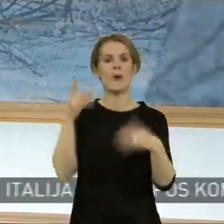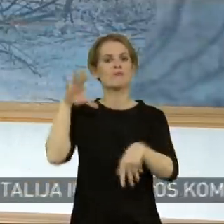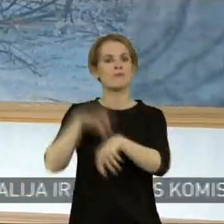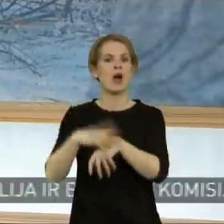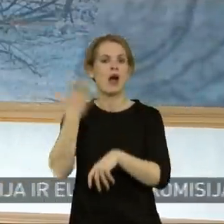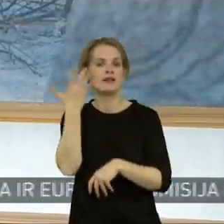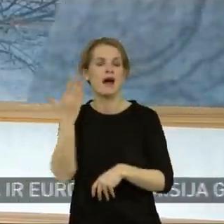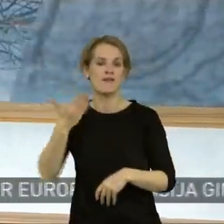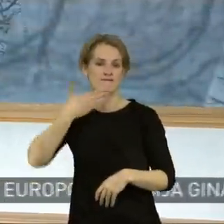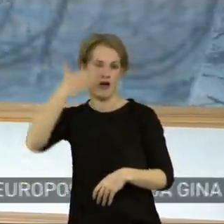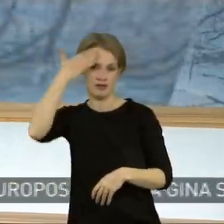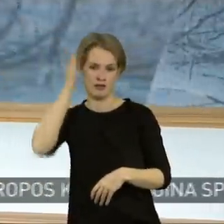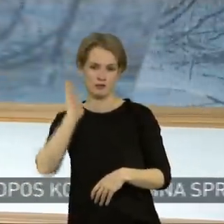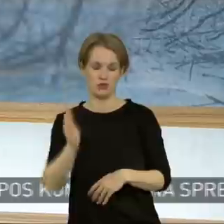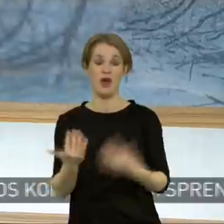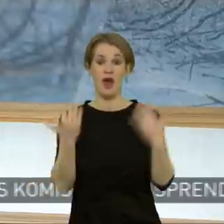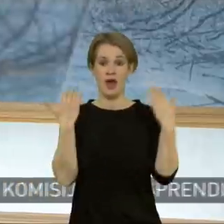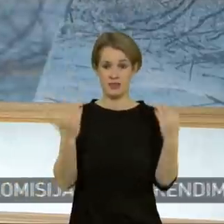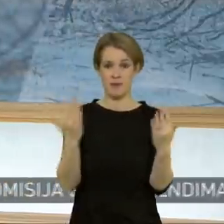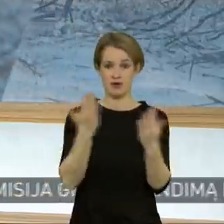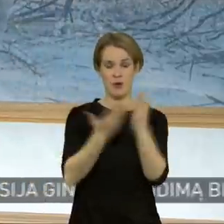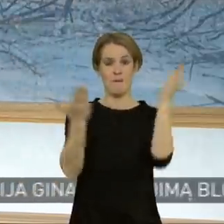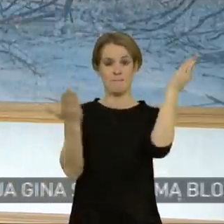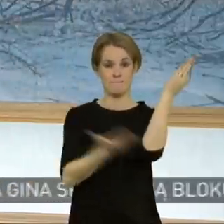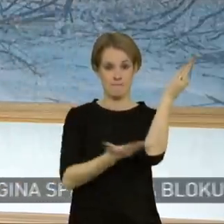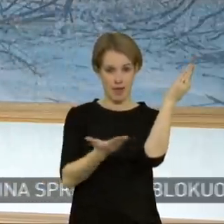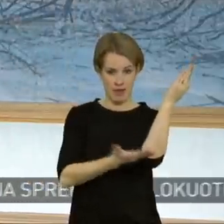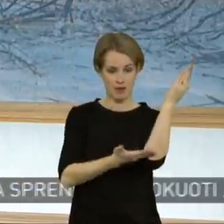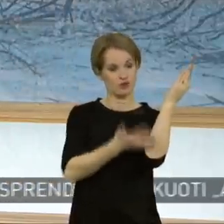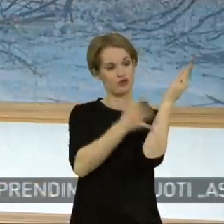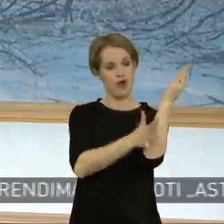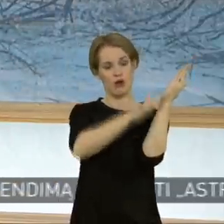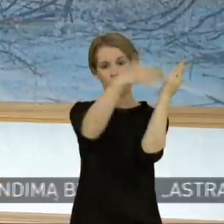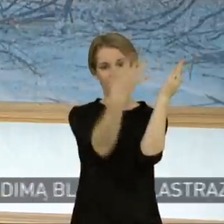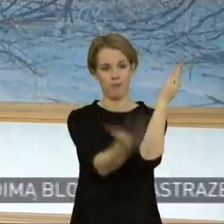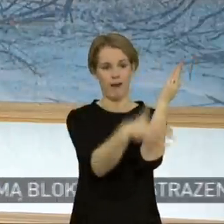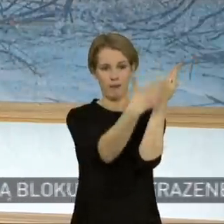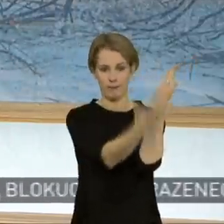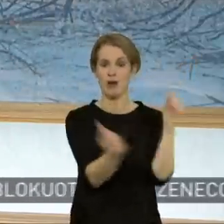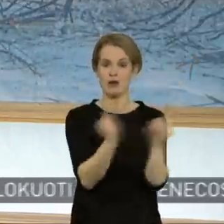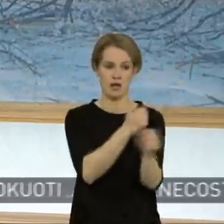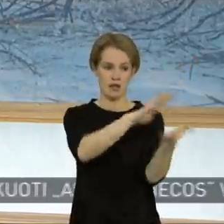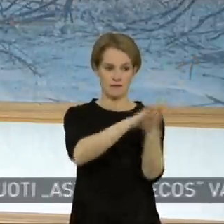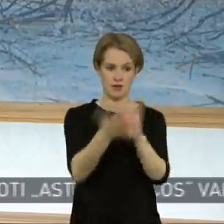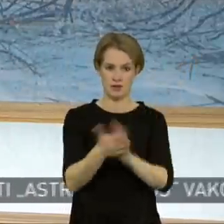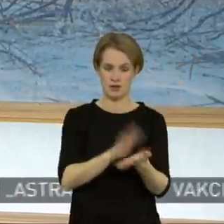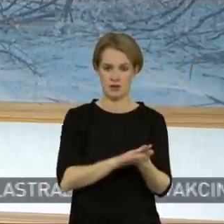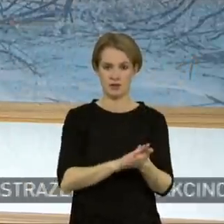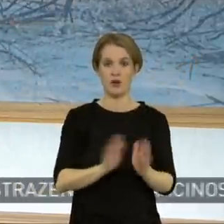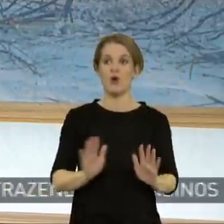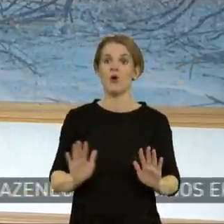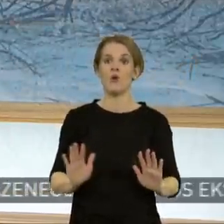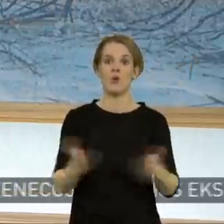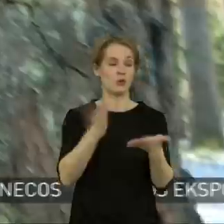išlaužyti medžiai ir šakos ir tai daryti reikia neatidėliojant. To nepadariusiems miškų savininkams grės baudos.